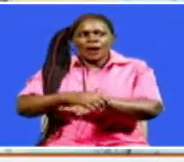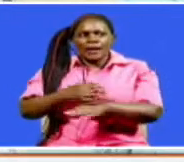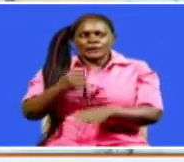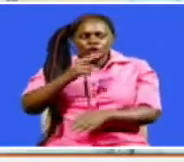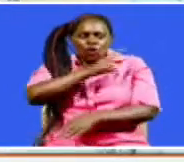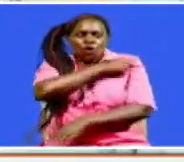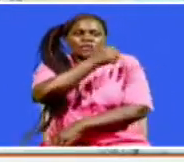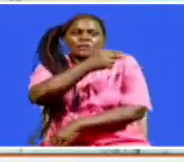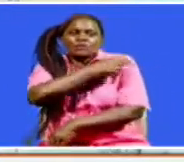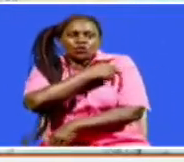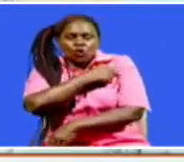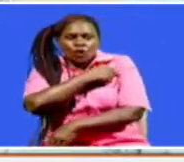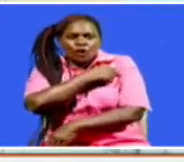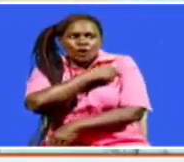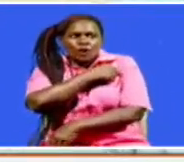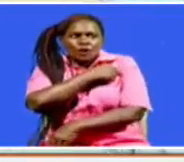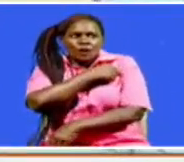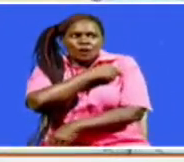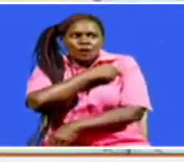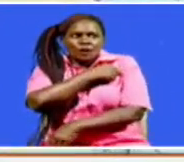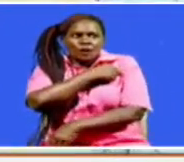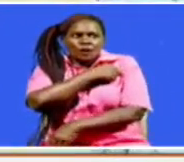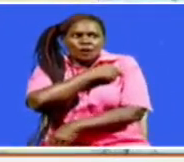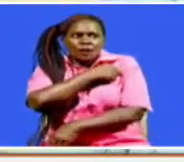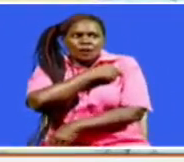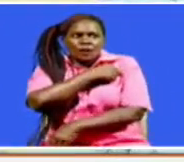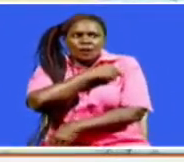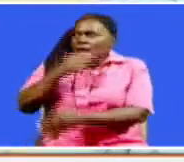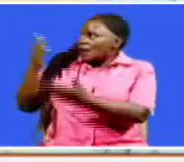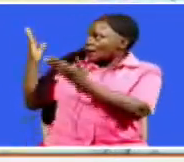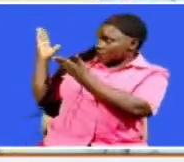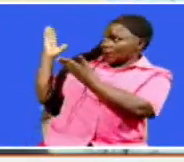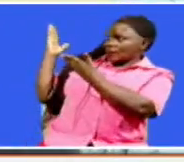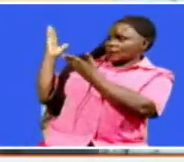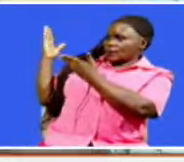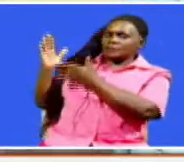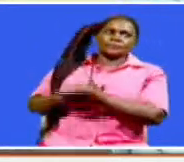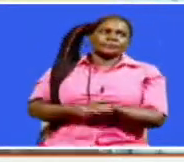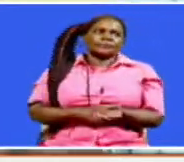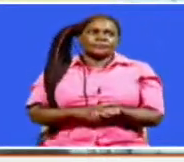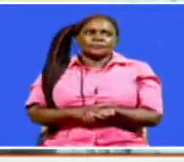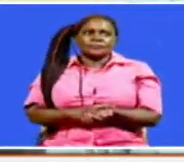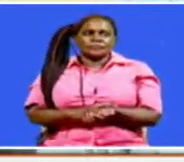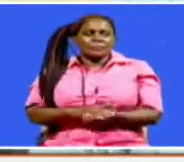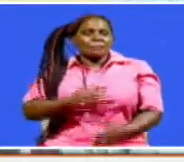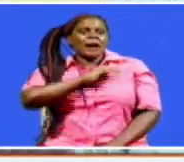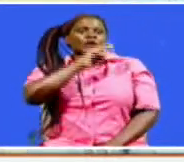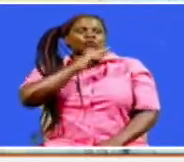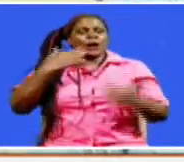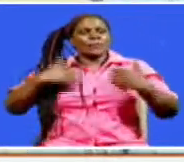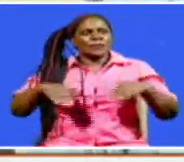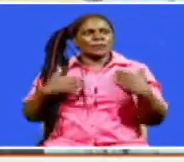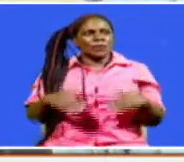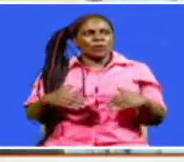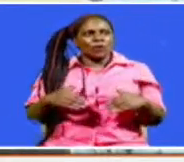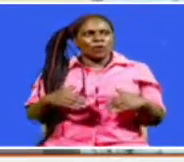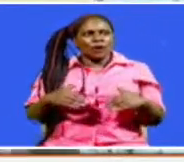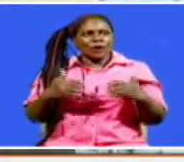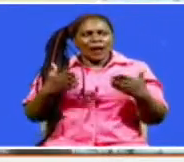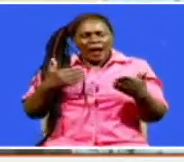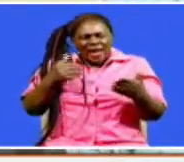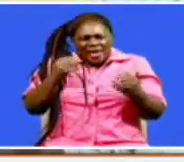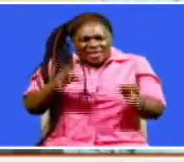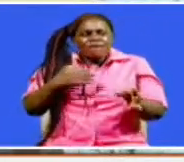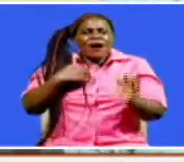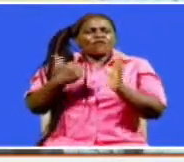ambao mtu unaona these subs unawaangalia. Ni watu ambao wamekomaa, wawezi ukipatikana saa hii na